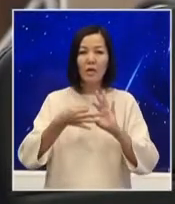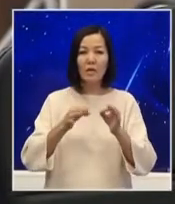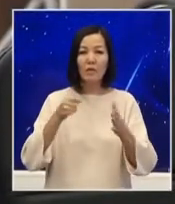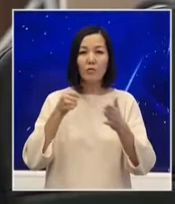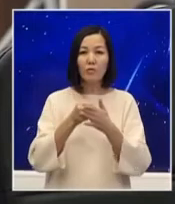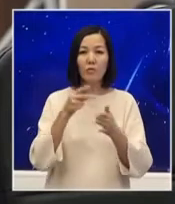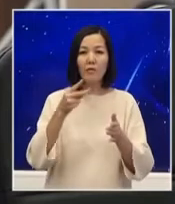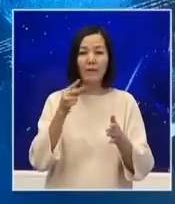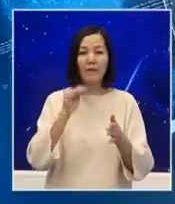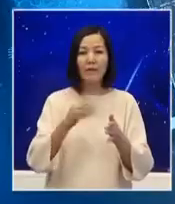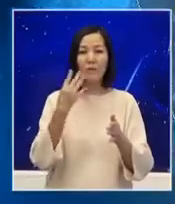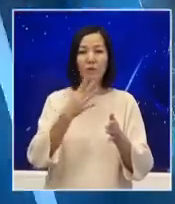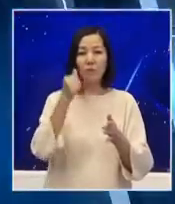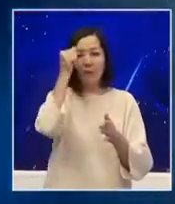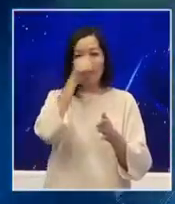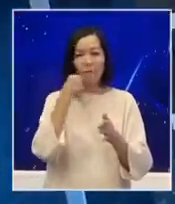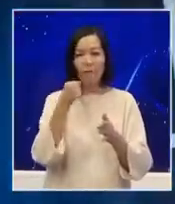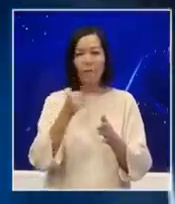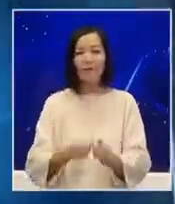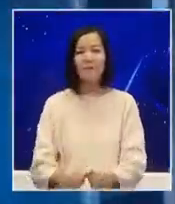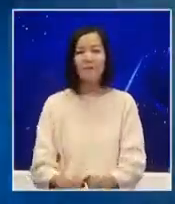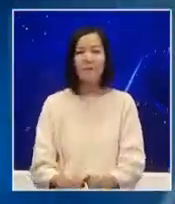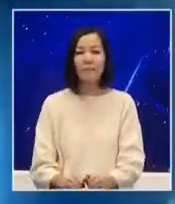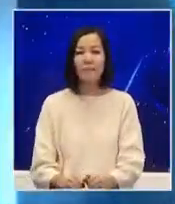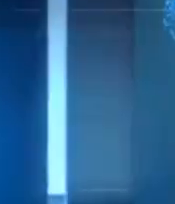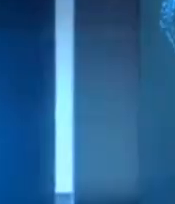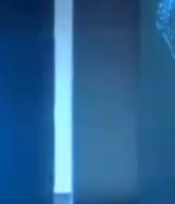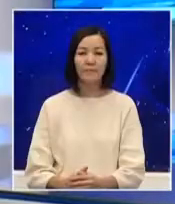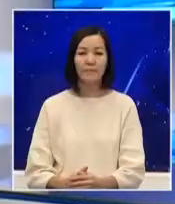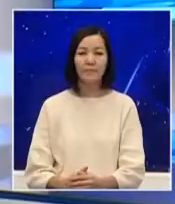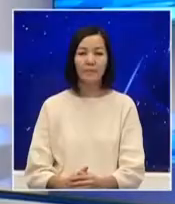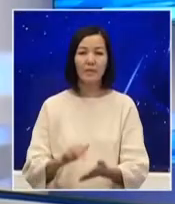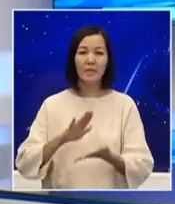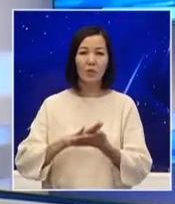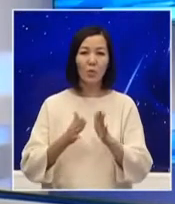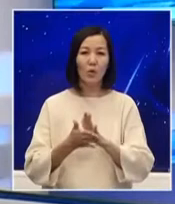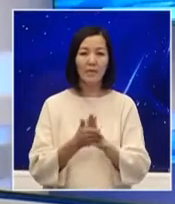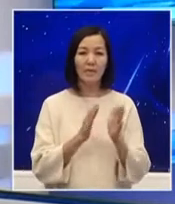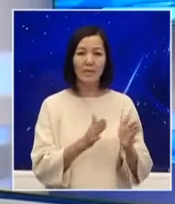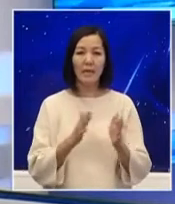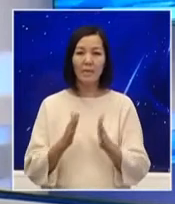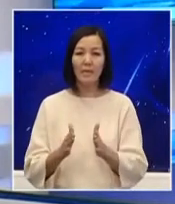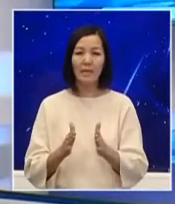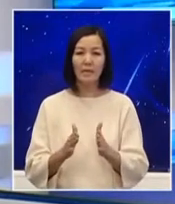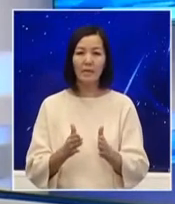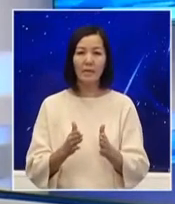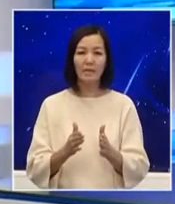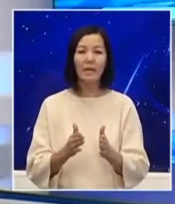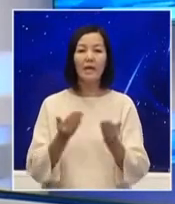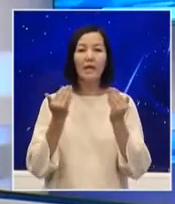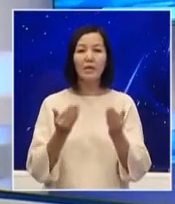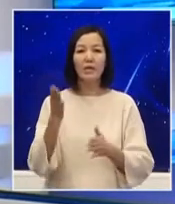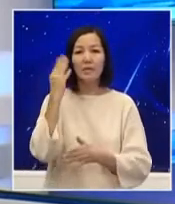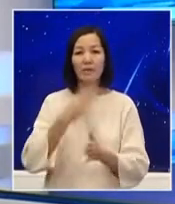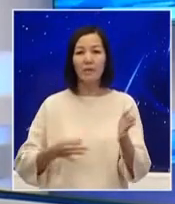2045 года. Ильяман Раймбеков, Руслан Шенгиже, телеканал ЖТСУ. Ситуация стабильна. О текущей ситуации в